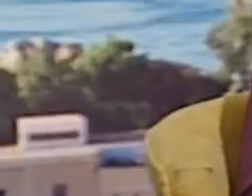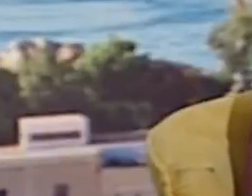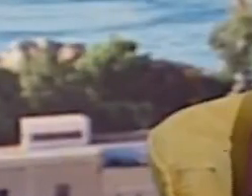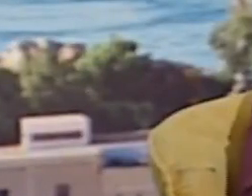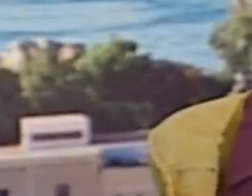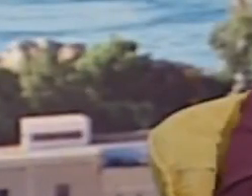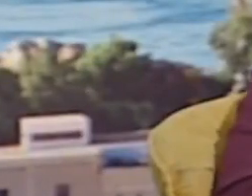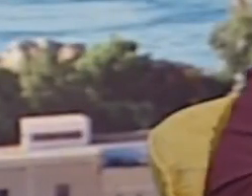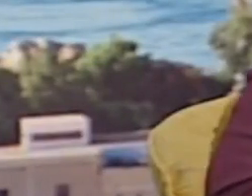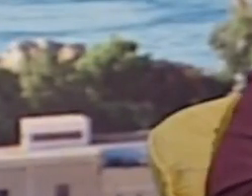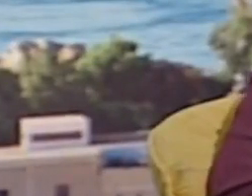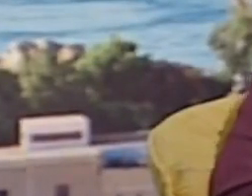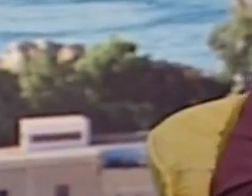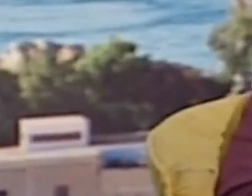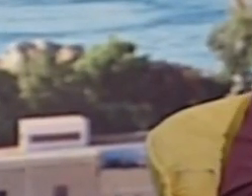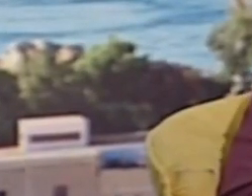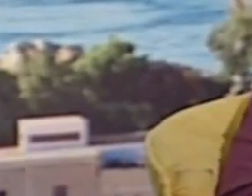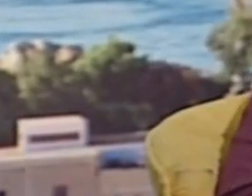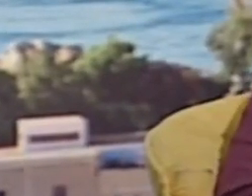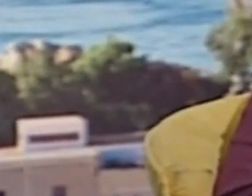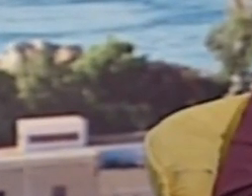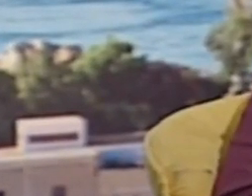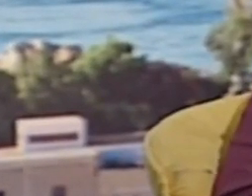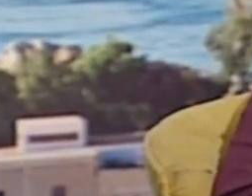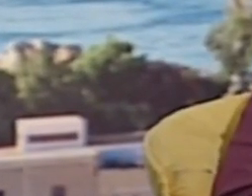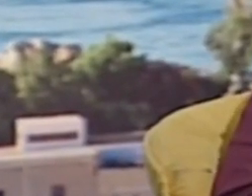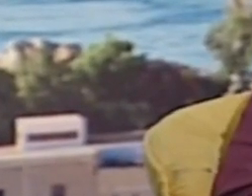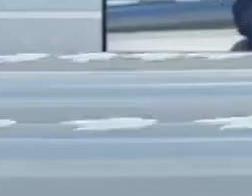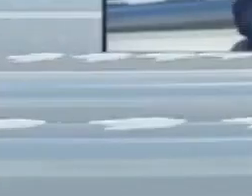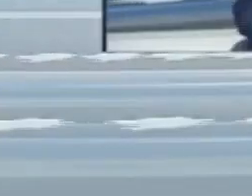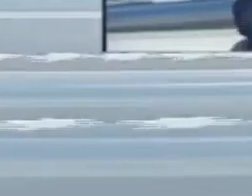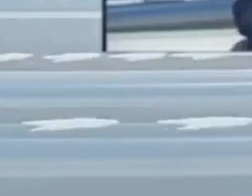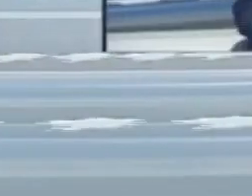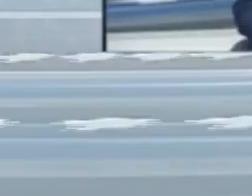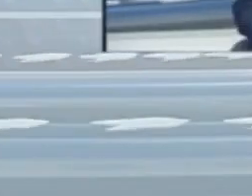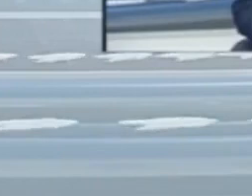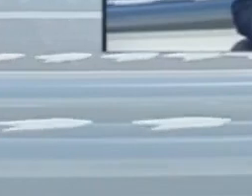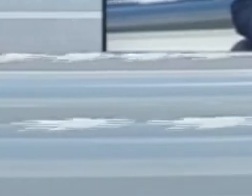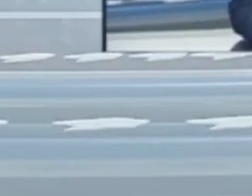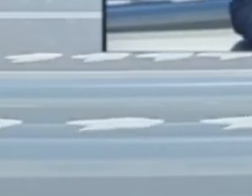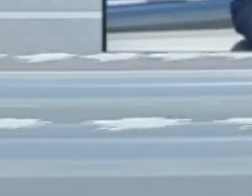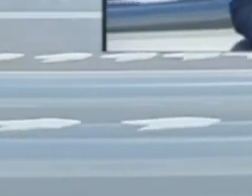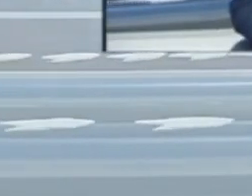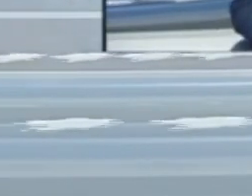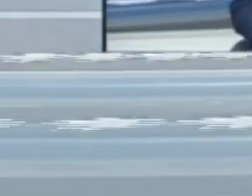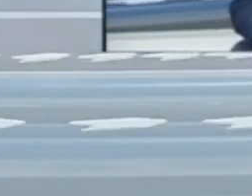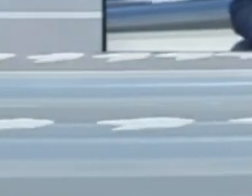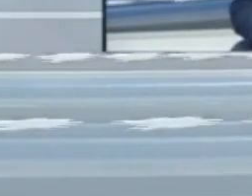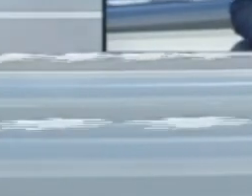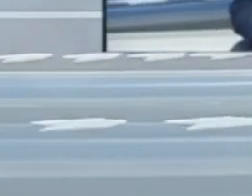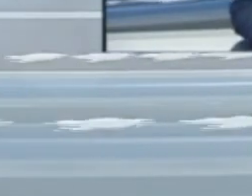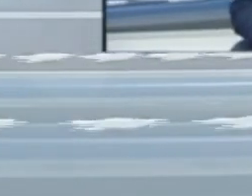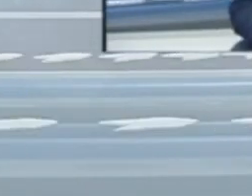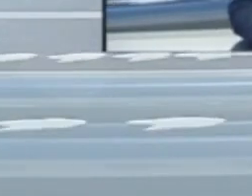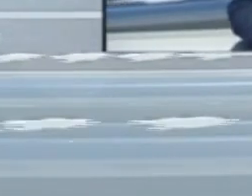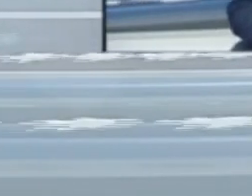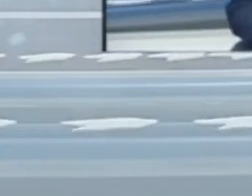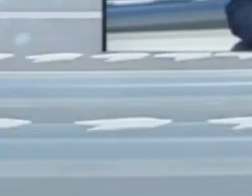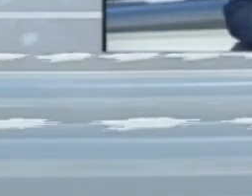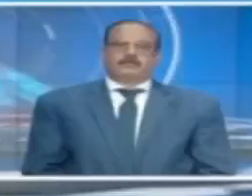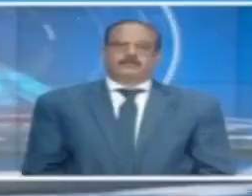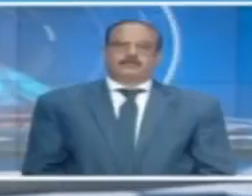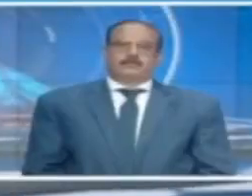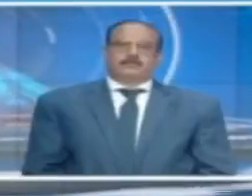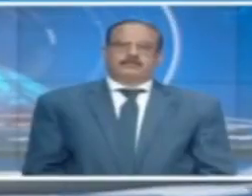مشاهدينا هنتابع مع حضراتكم موجز التاسعة مع الزميل خالد عاشور. إليك خالد. صباح. شكرا لك شروق ولضيفتك الكريمة وأهلا